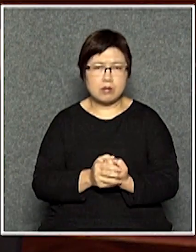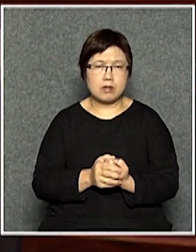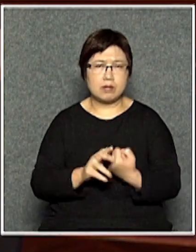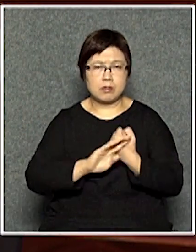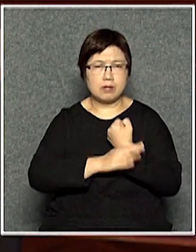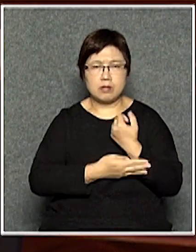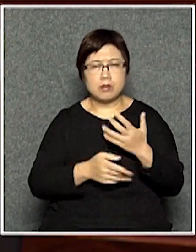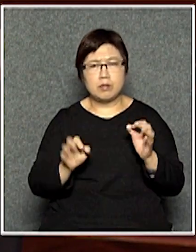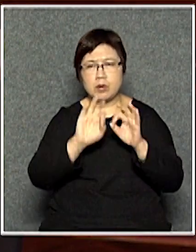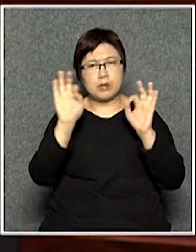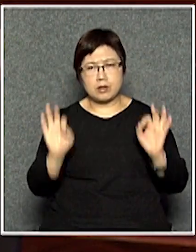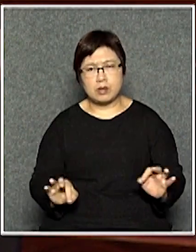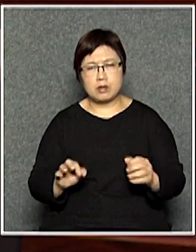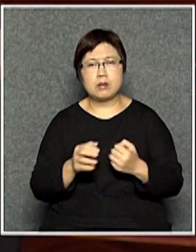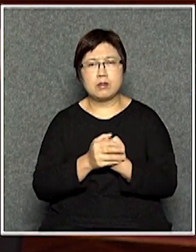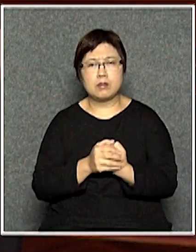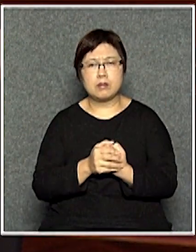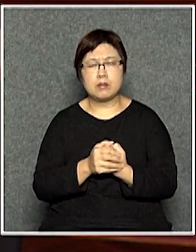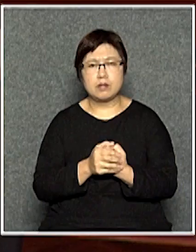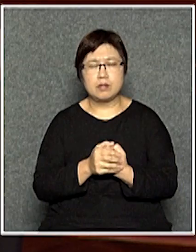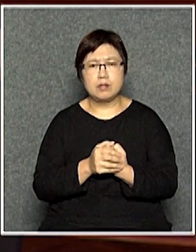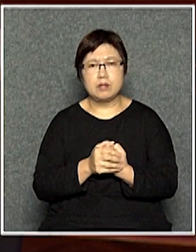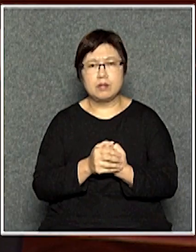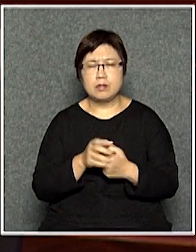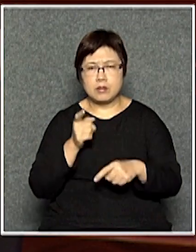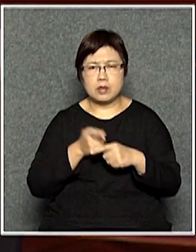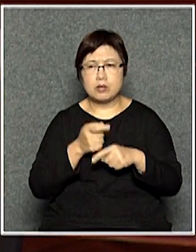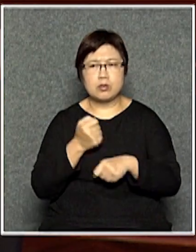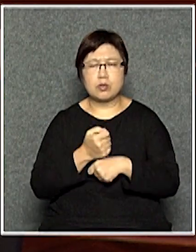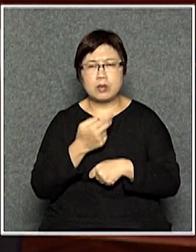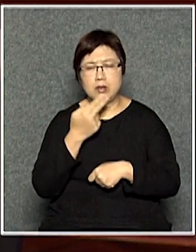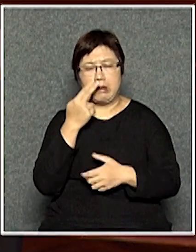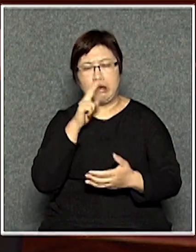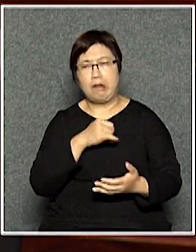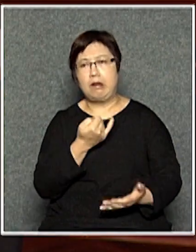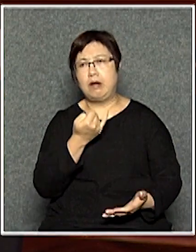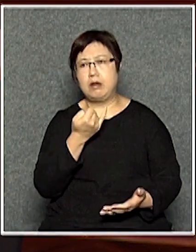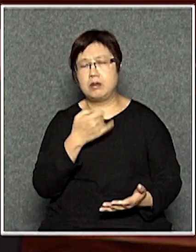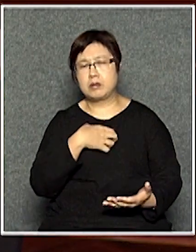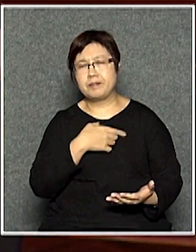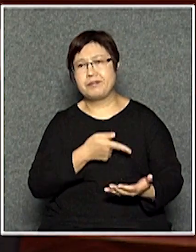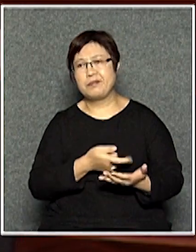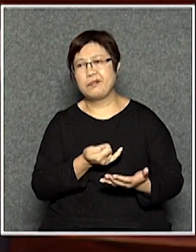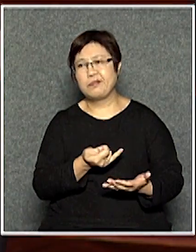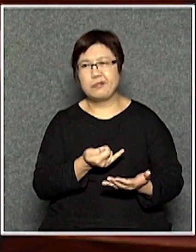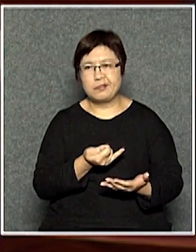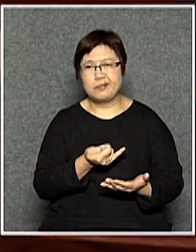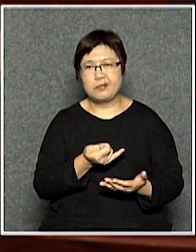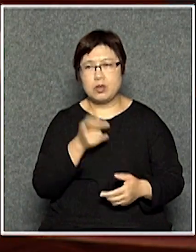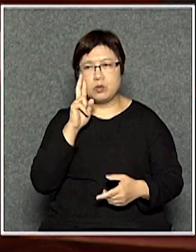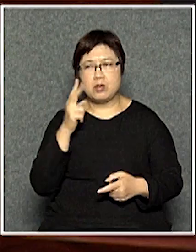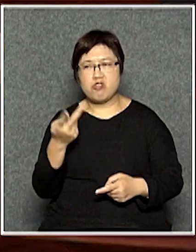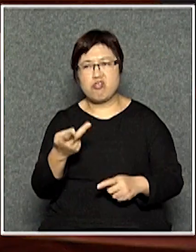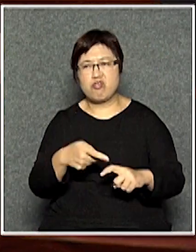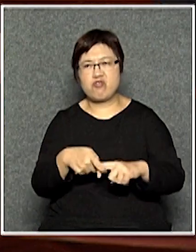上是沒有問題的嘛，只不過事實是做得不好看，令人觀感上感覺呢好像兩個人打